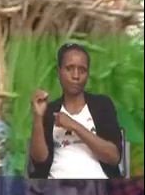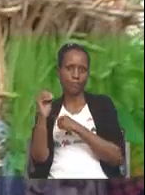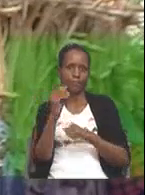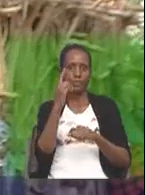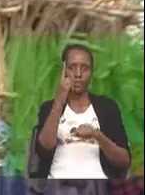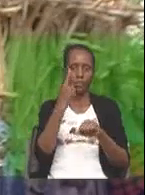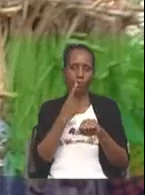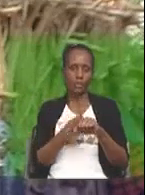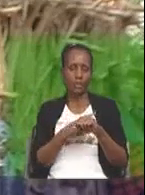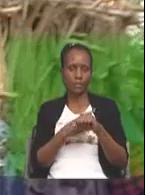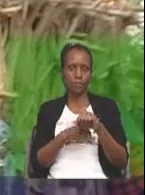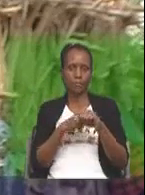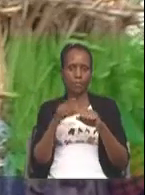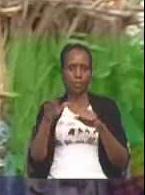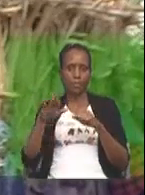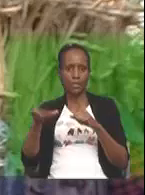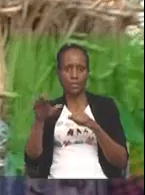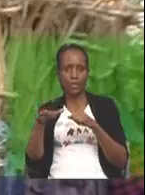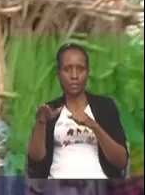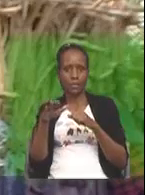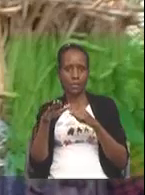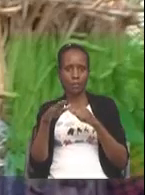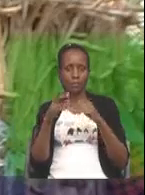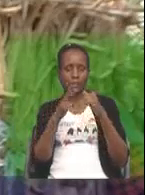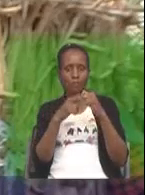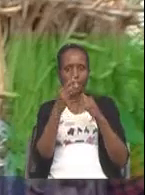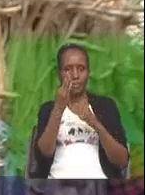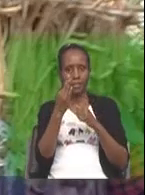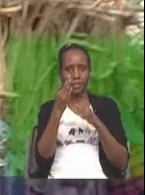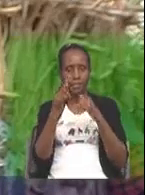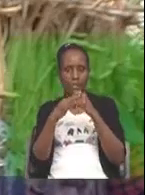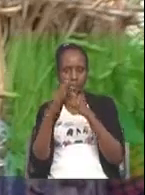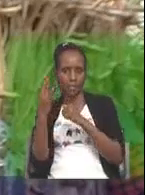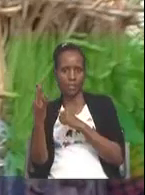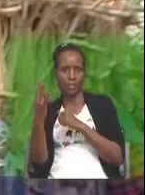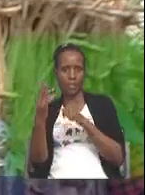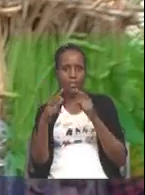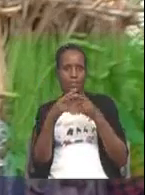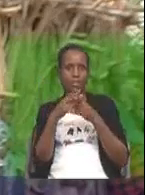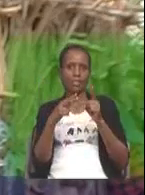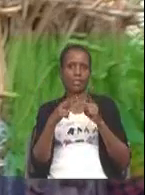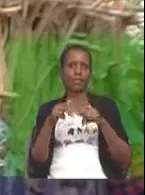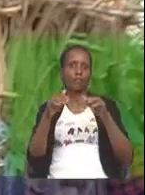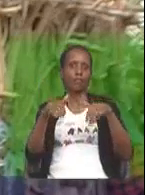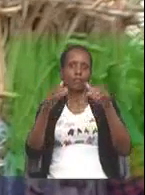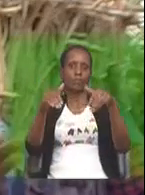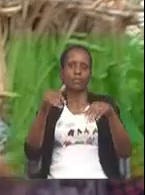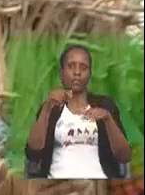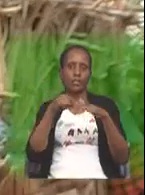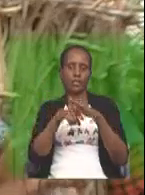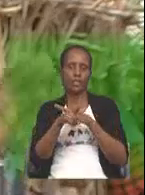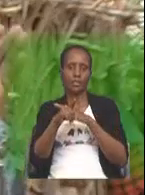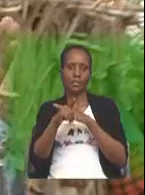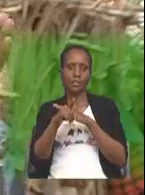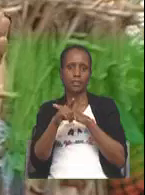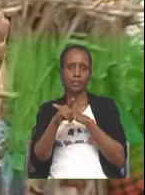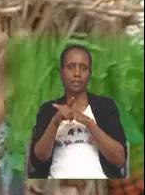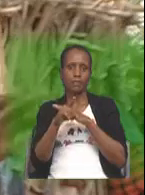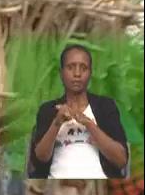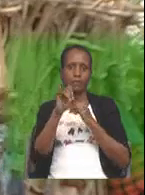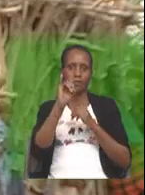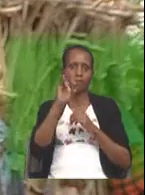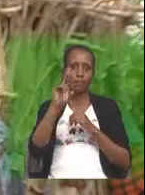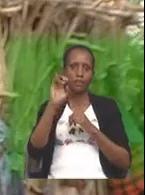Ilikuja kufika mahali fulani 73 83 akaanza hii mambo ya ukulima hapa kwa irrigation